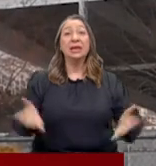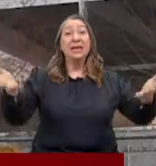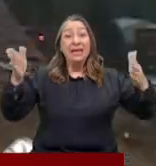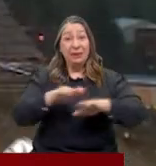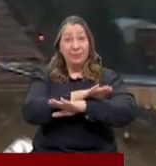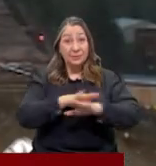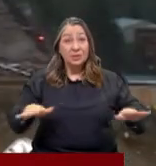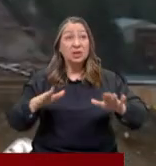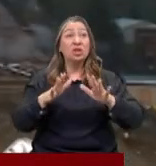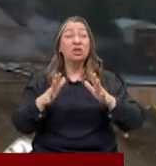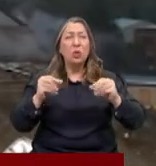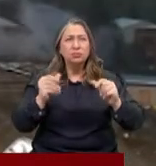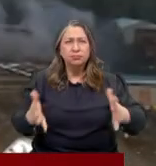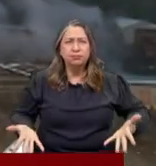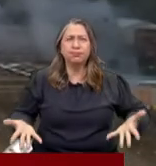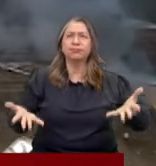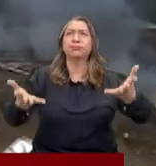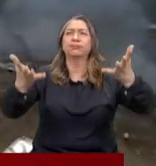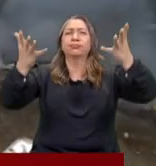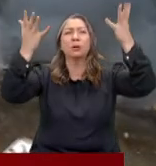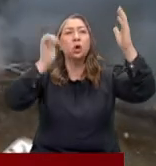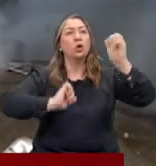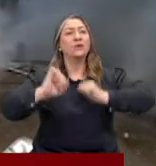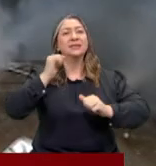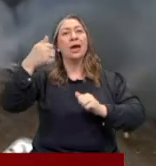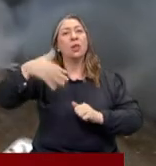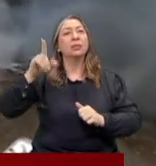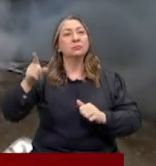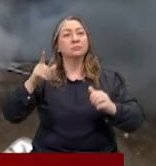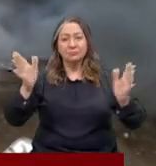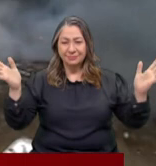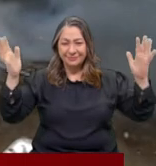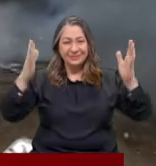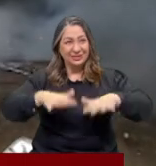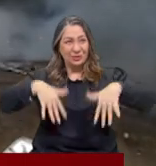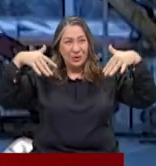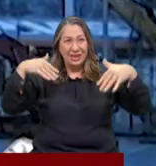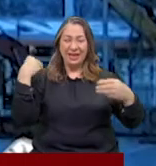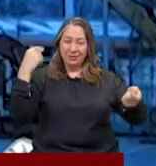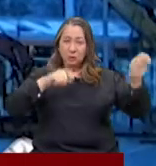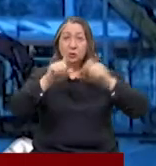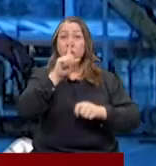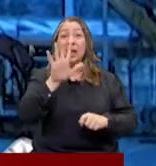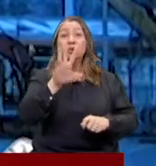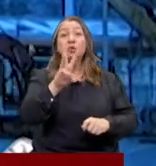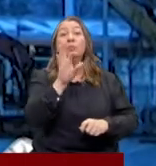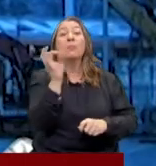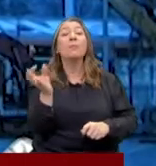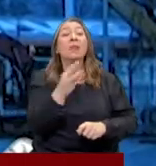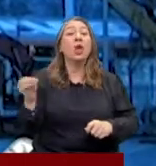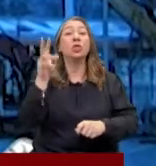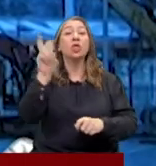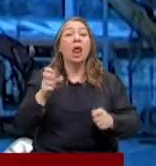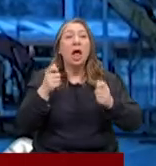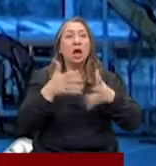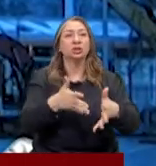Yıkımla birlikte havaya dev bir toz bulutu yükseldi. Üniversite yönetimi tribün yenileme projesi için 153 milyon dolar harcanacağını